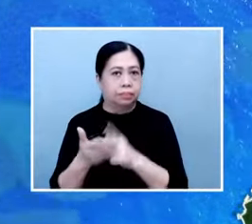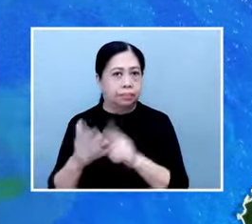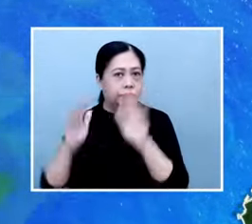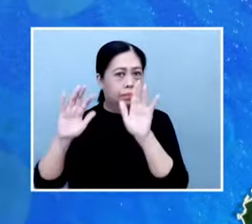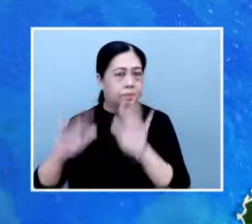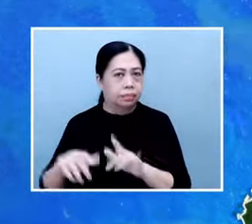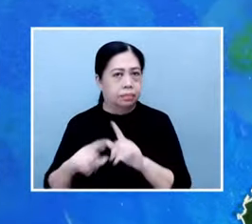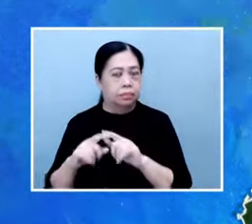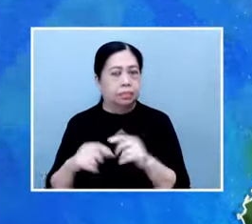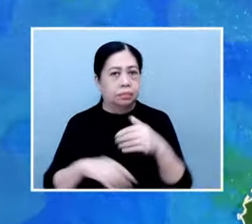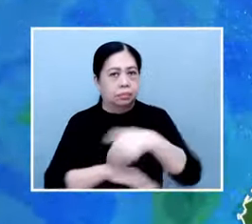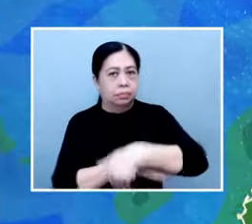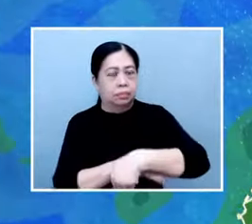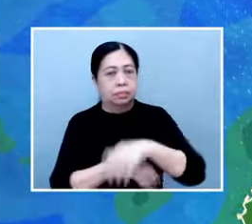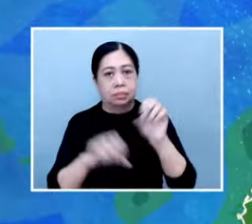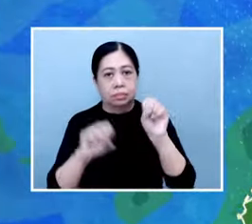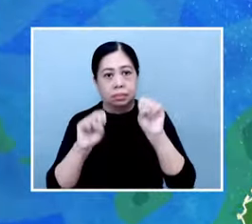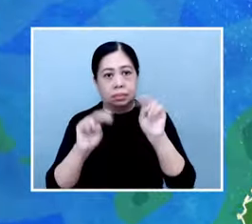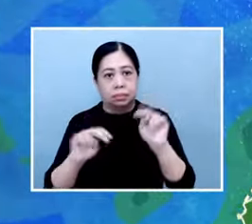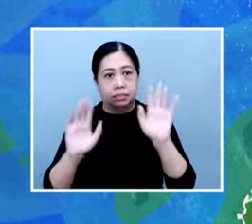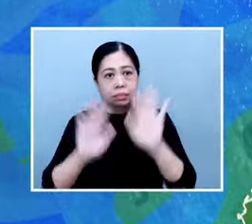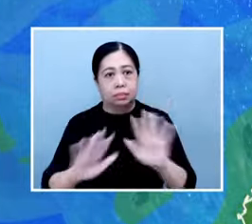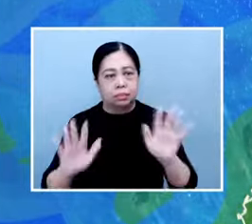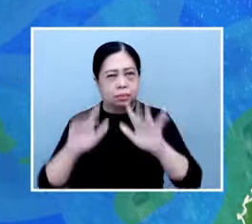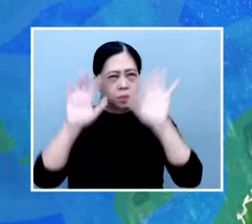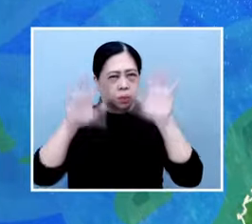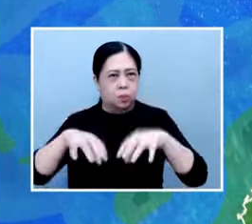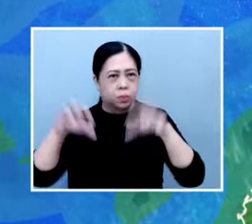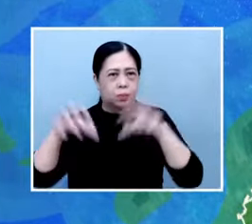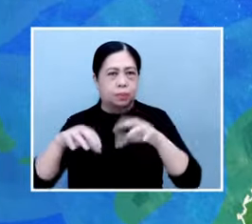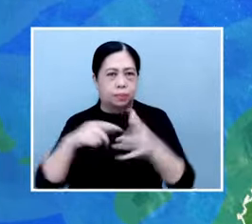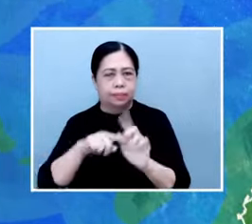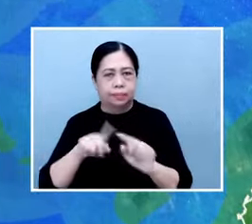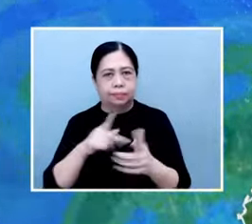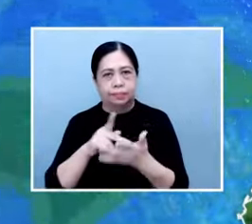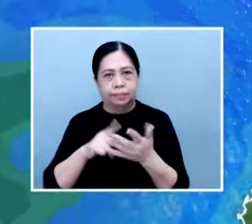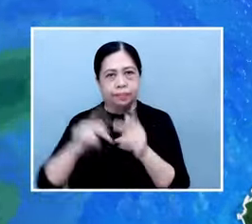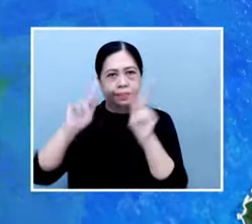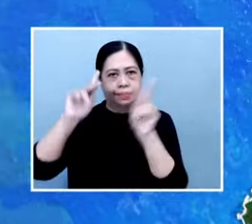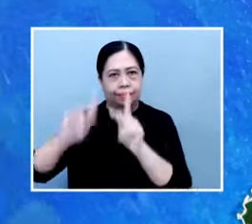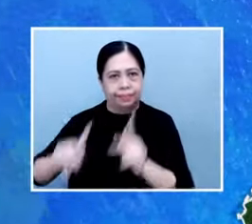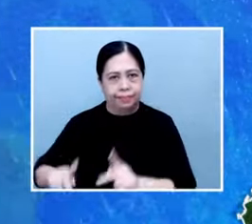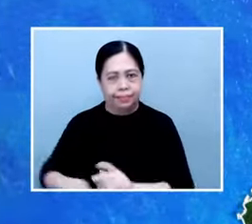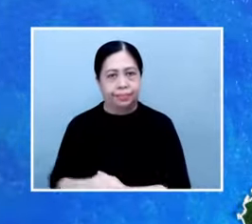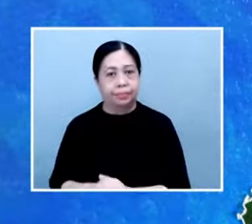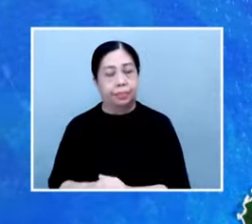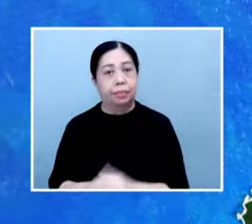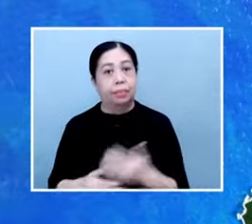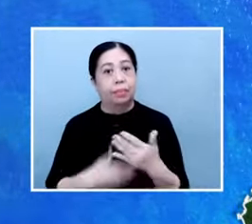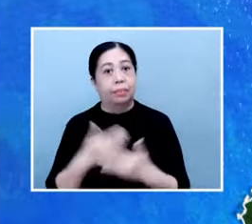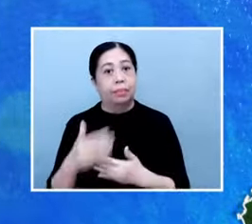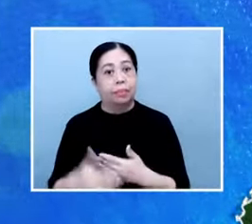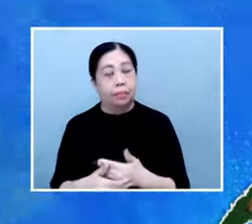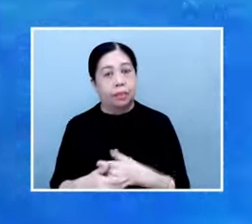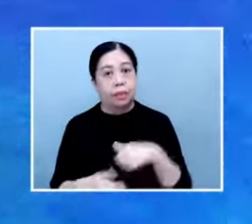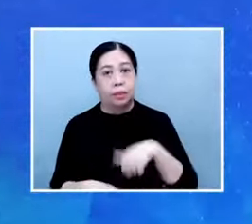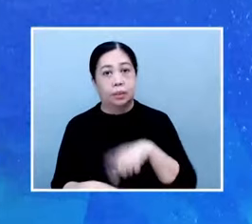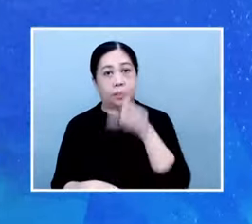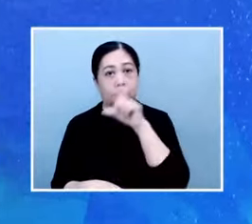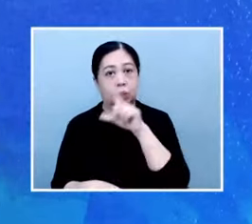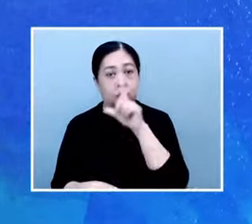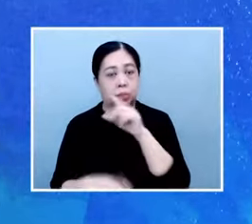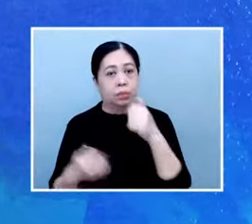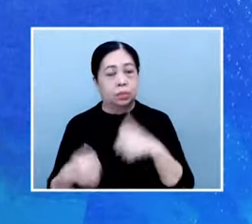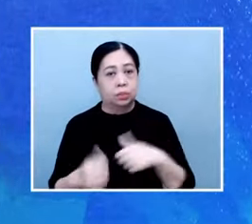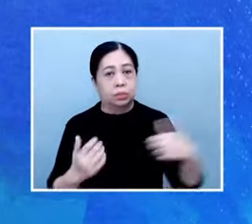gabi ng Linggo hanggang umaga maulan sa maraming bahagi ng Palawan. Pagsapit naman po sa atin sa Luzon, magapaulan pa ang